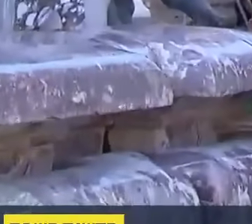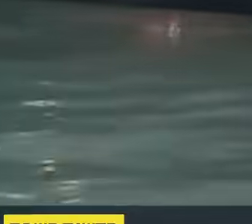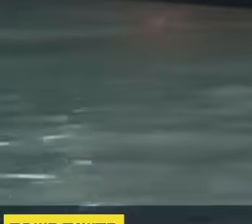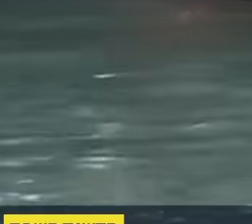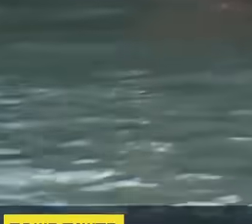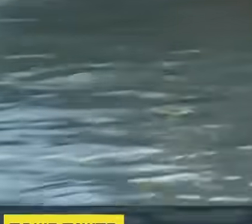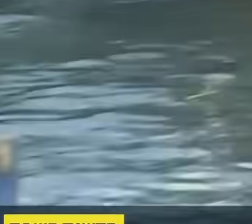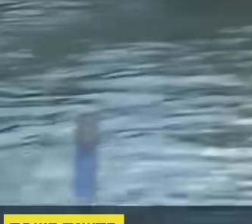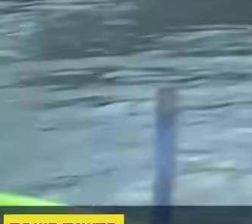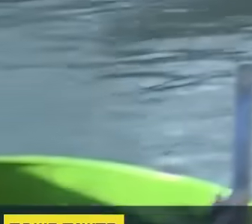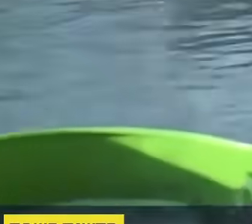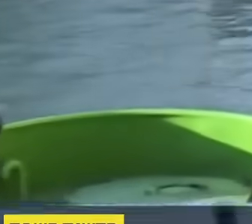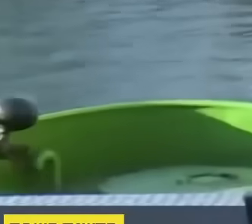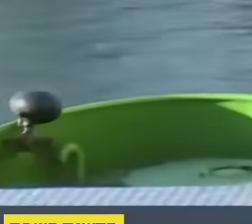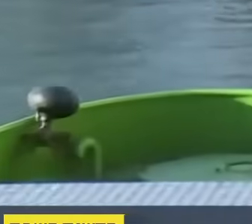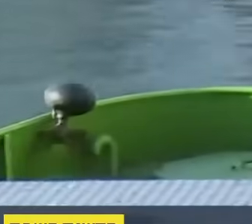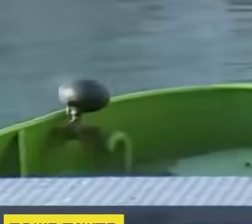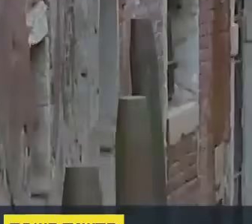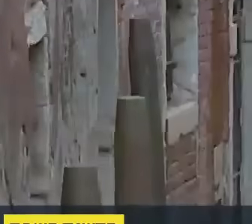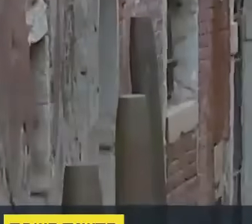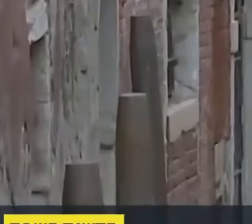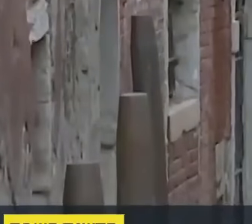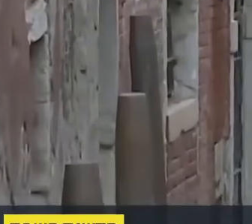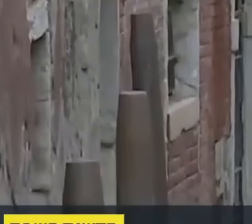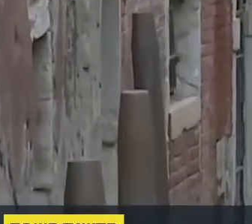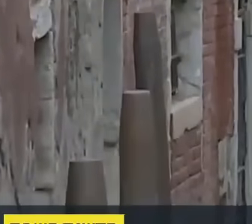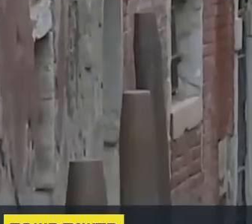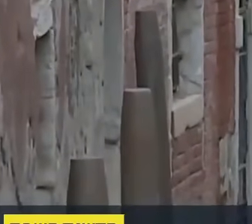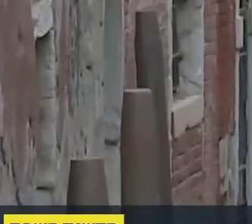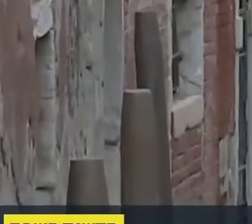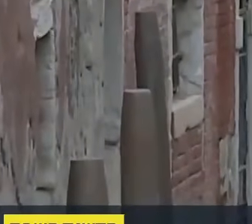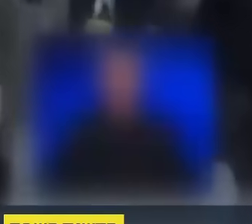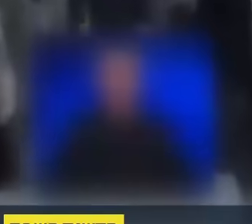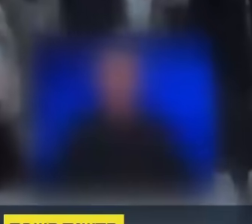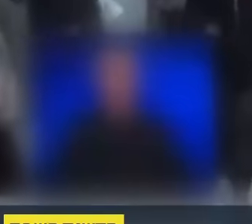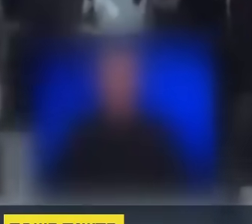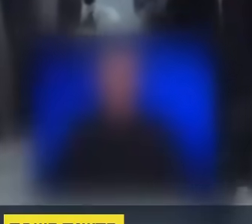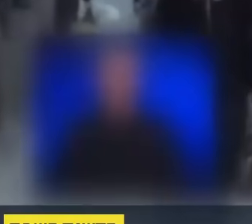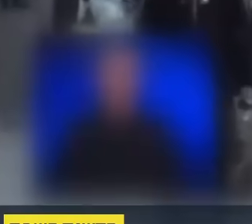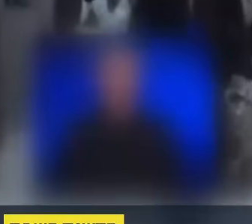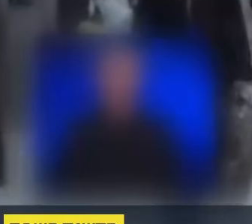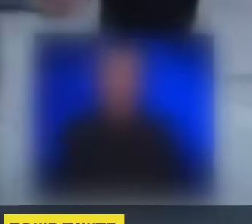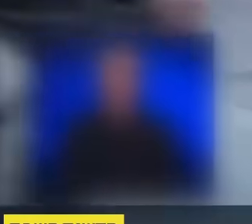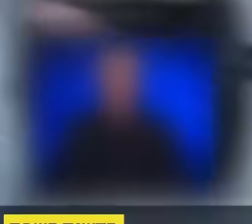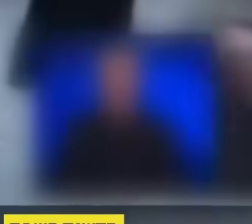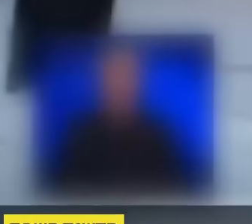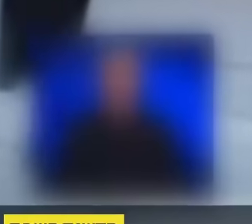ונציה, חובבי הסופר תומס מן מגיעים לעיר התעלות כדי להתאבד.